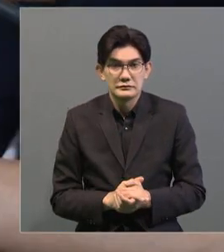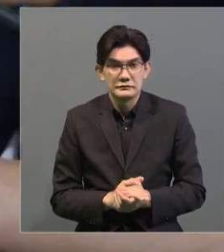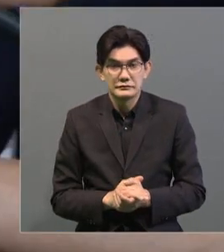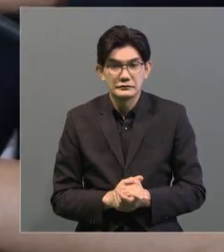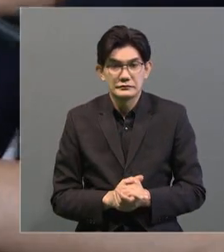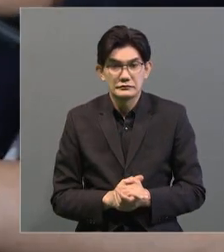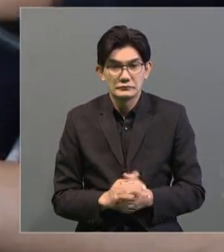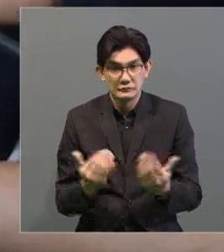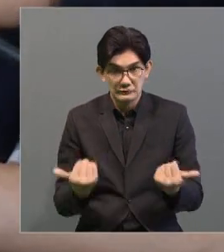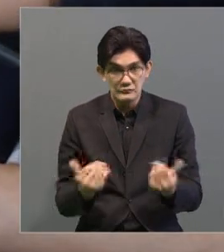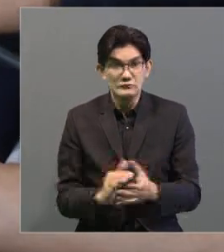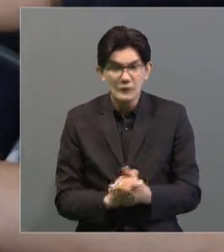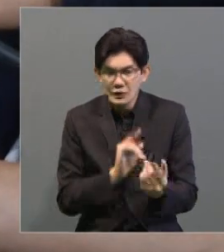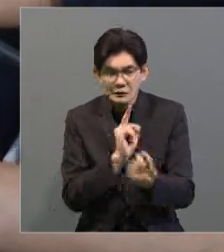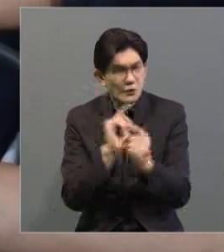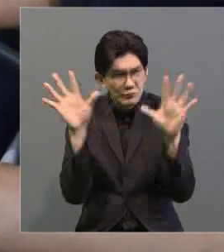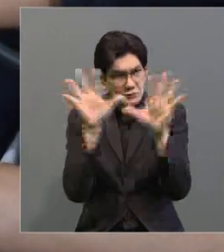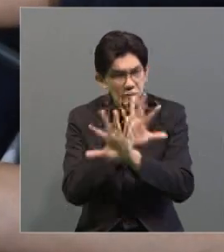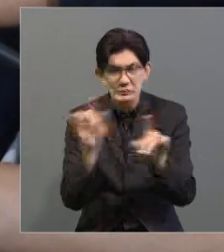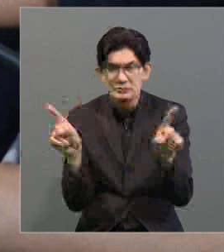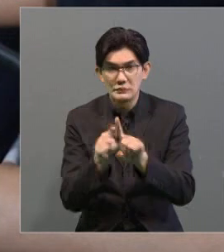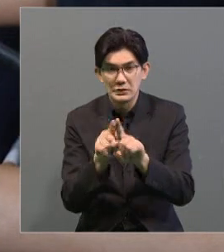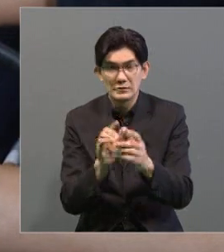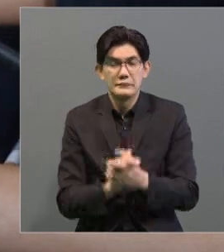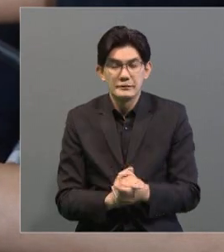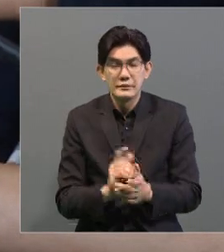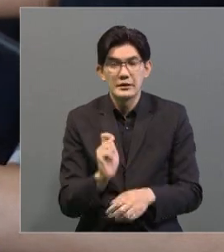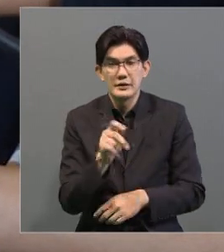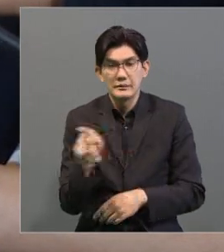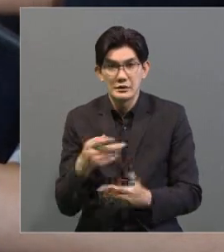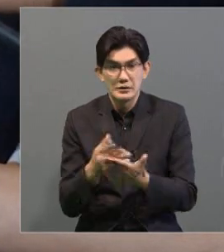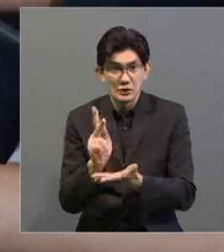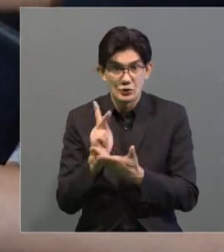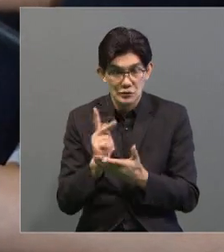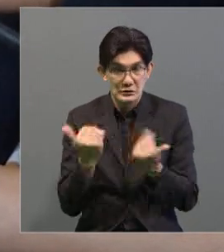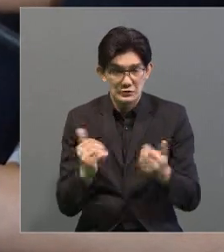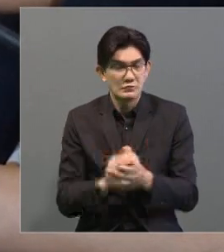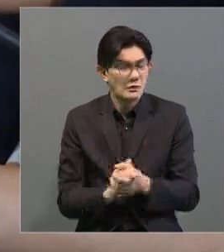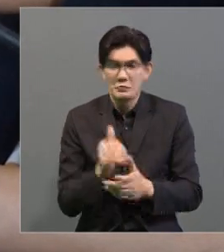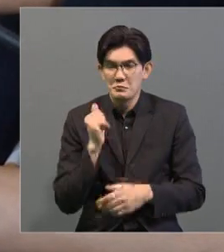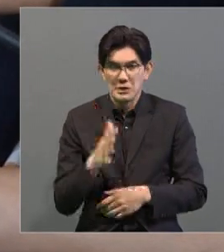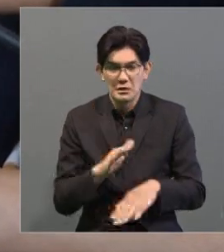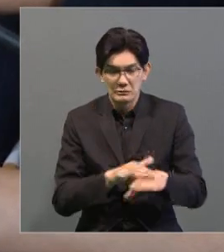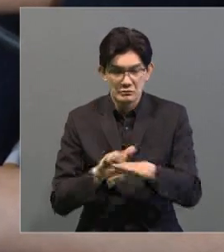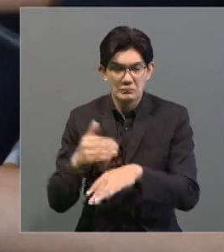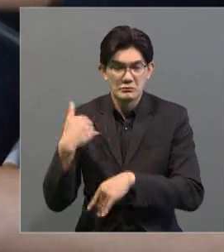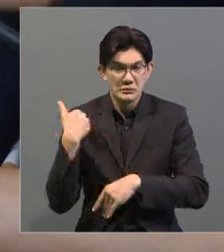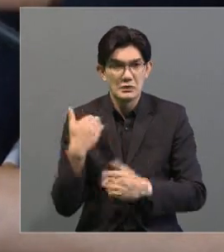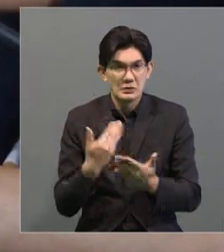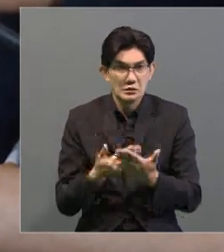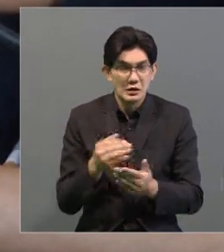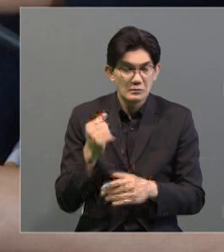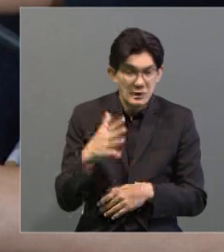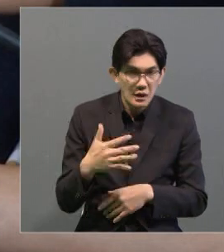เนี่ยค่ะหลายคนนะคะที่เจอลักษณะแบบนี้เหมือนกันกับแอปพลิเคชันกู้เงินนอกระบบแบบนี้ไม่ได้เลยนะคะต้องเตือนกันไว้เงินก็ไม่